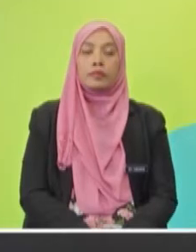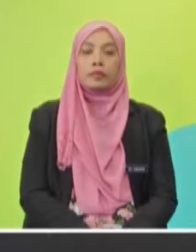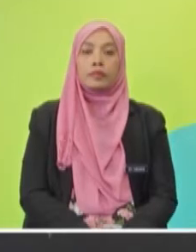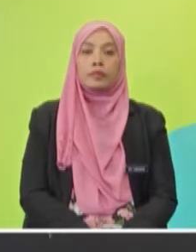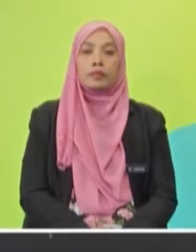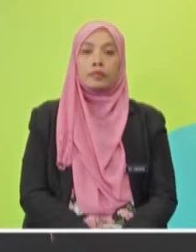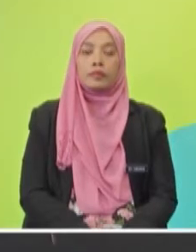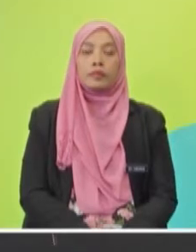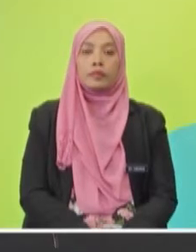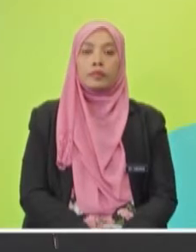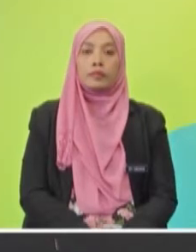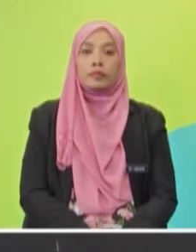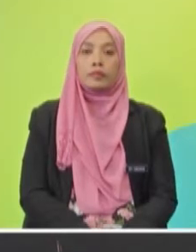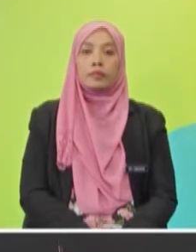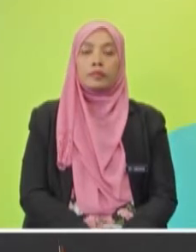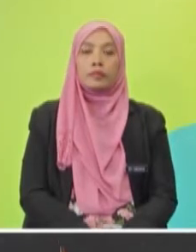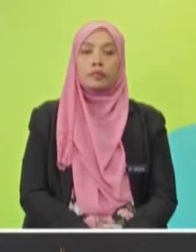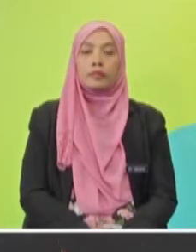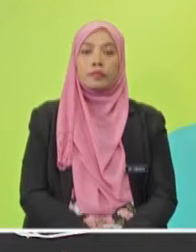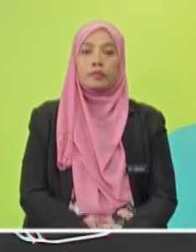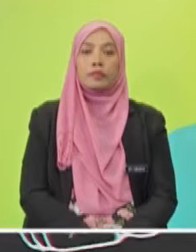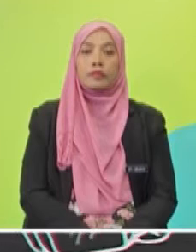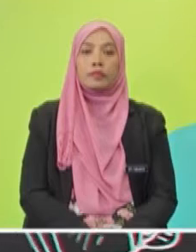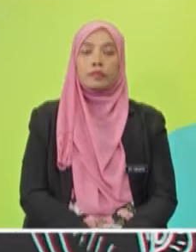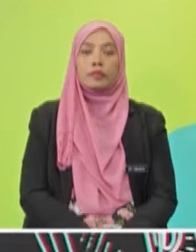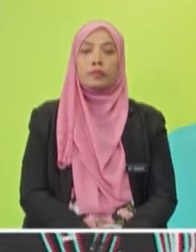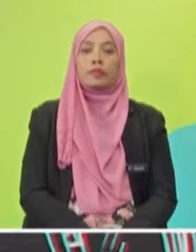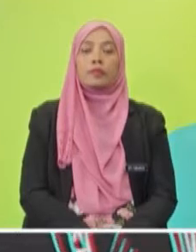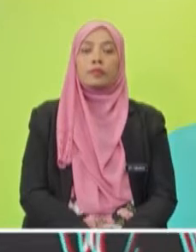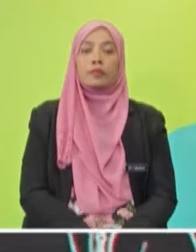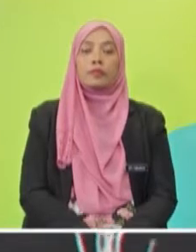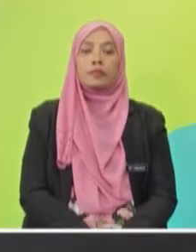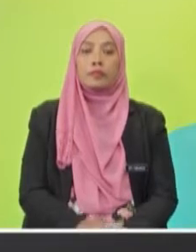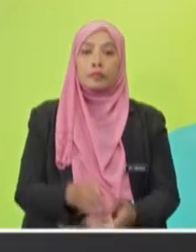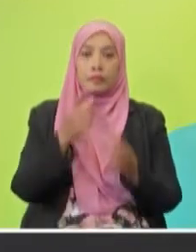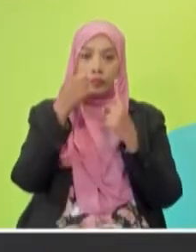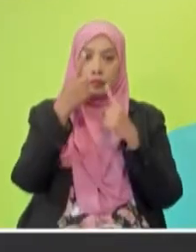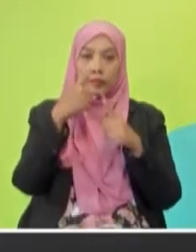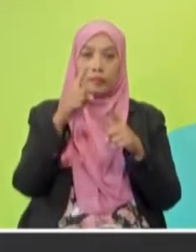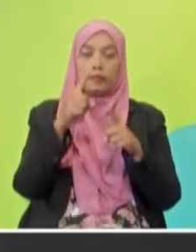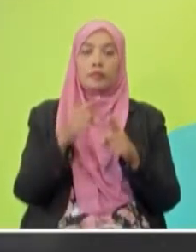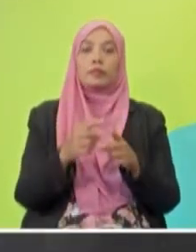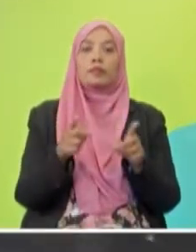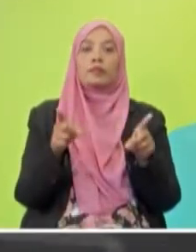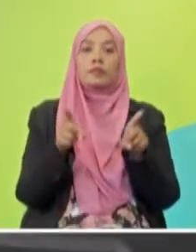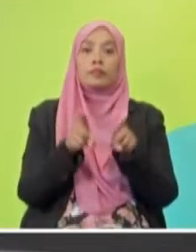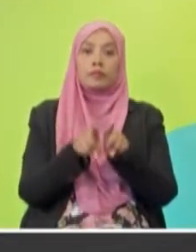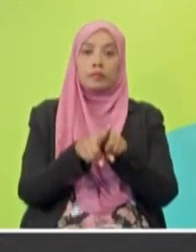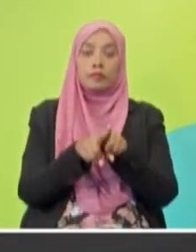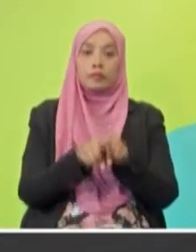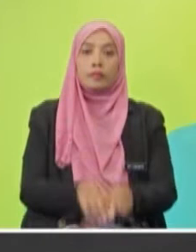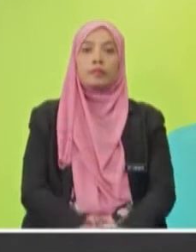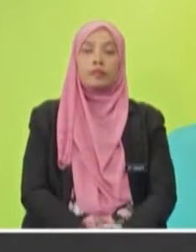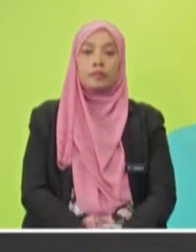18 nisbah 45, nisbah 27 ni adalah setara dengan 6 nisbah 15, nisbah 9.